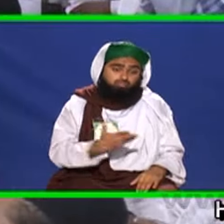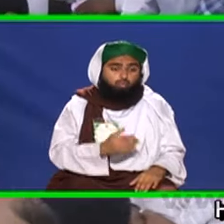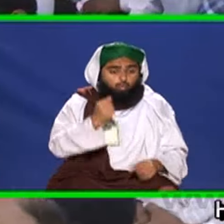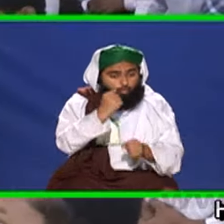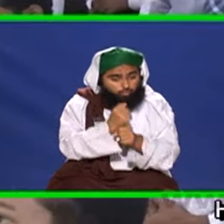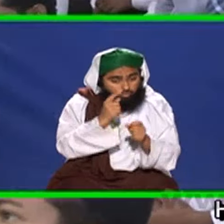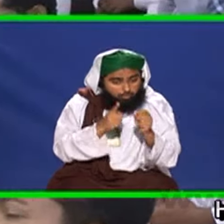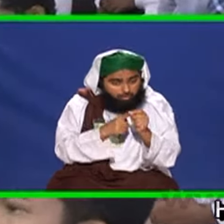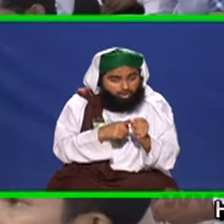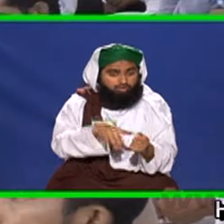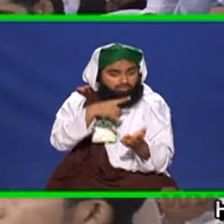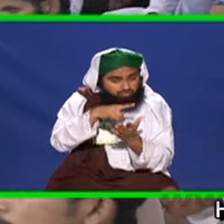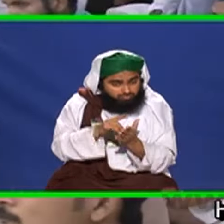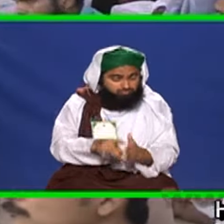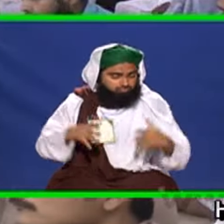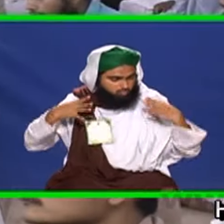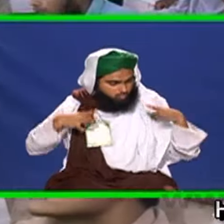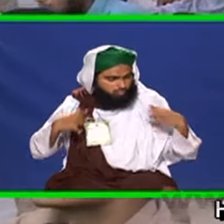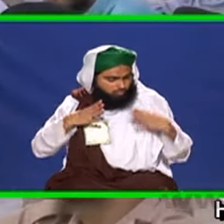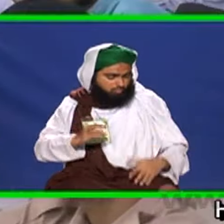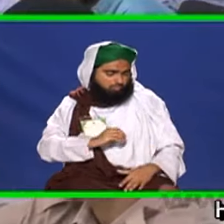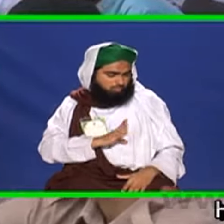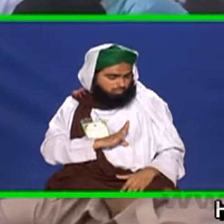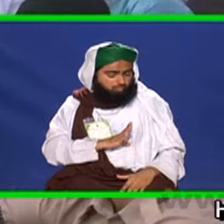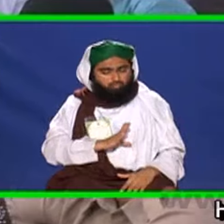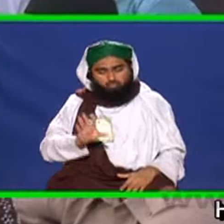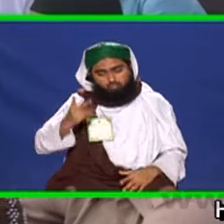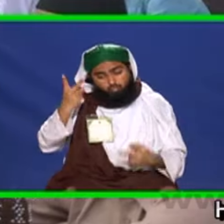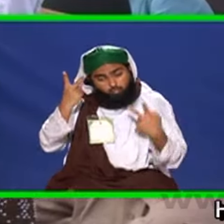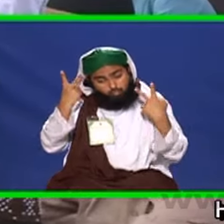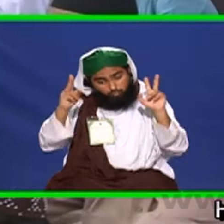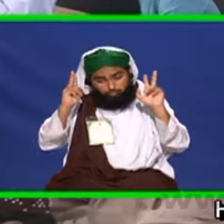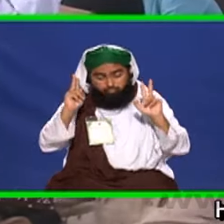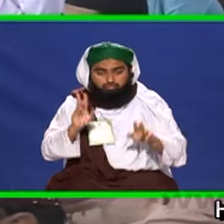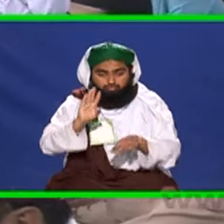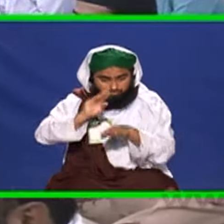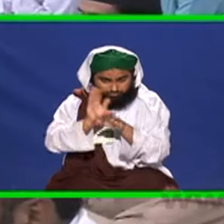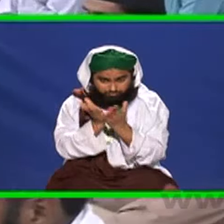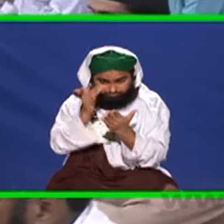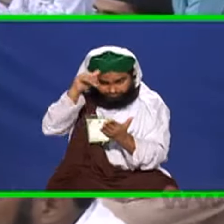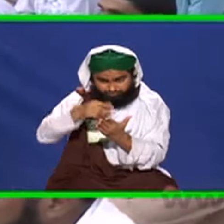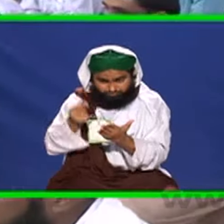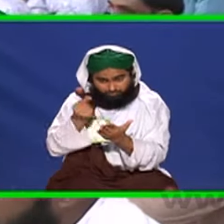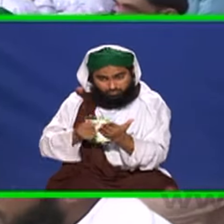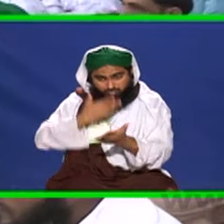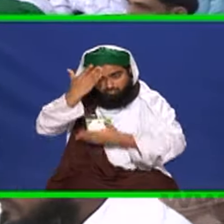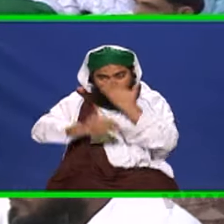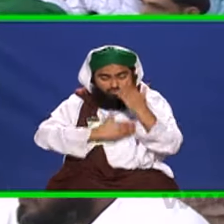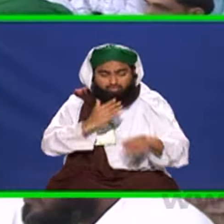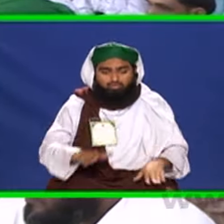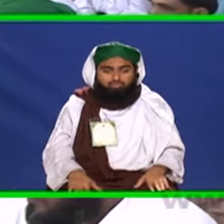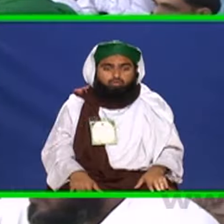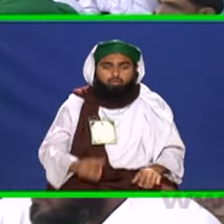کی ریاضتیں آپ کی نیکیاں اور عبادتیں اس قدر ہیں کہ کتابوں میں نے پڑھا ہے کہ آپ فرماتے